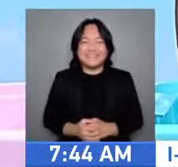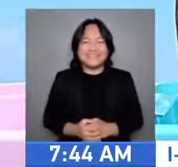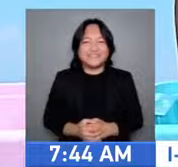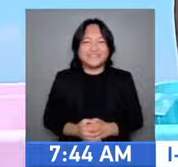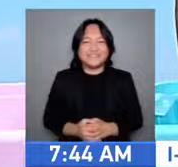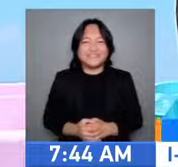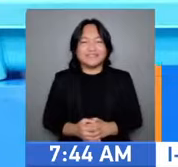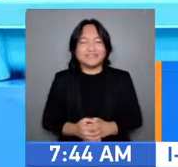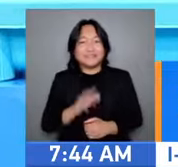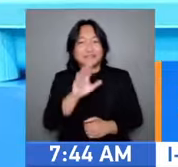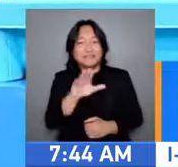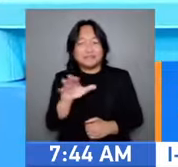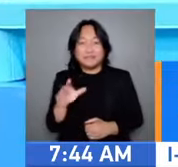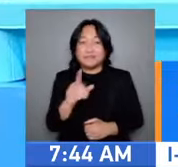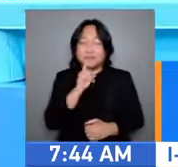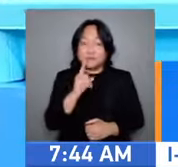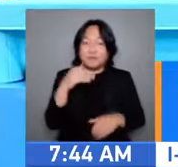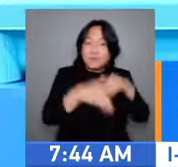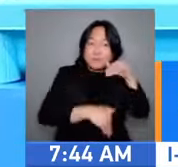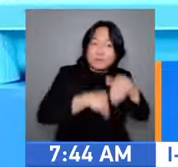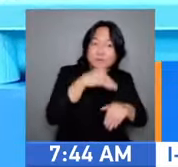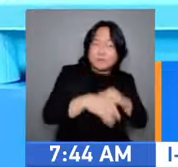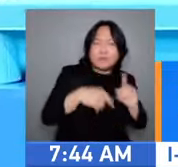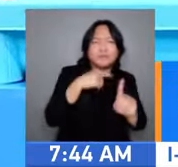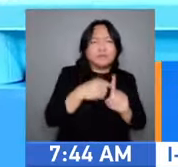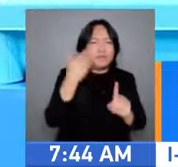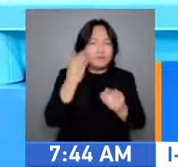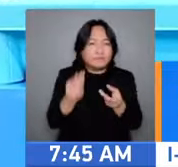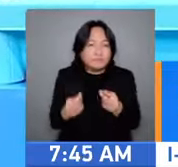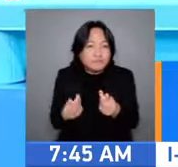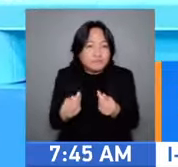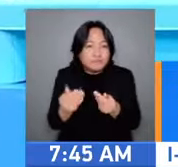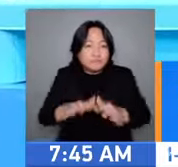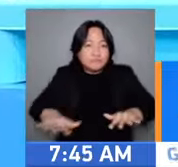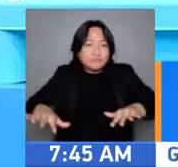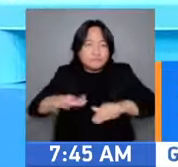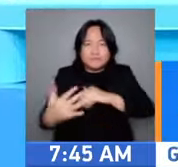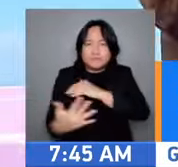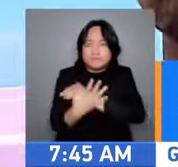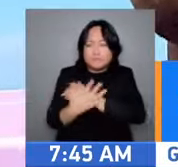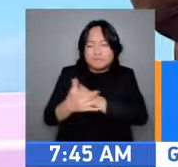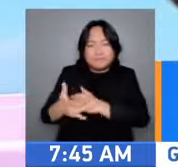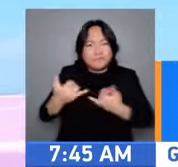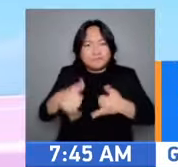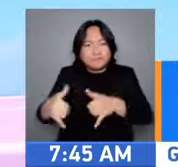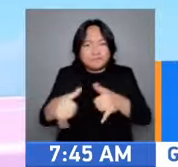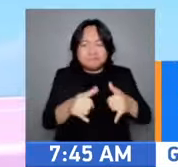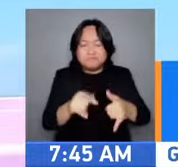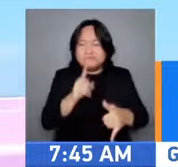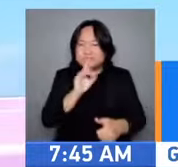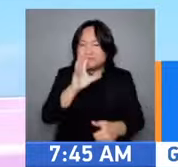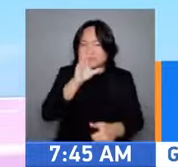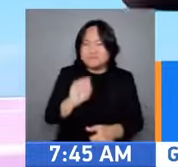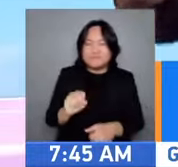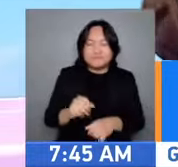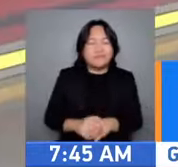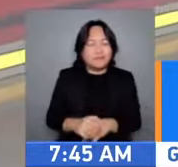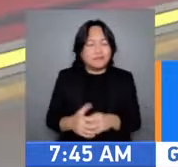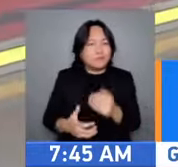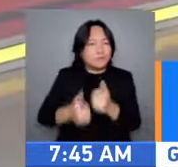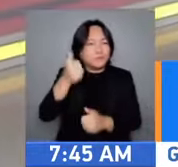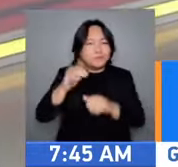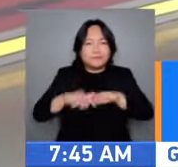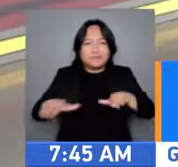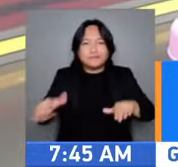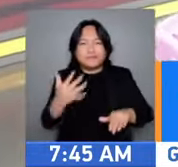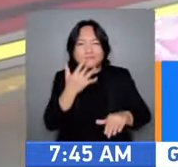syempre sarap din talaga maglaro ng buhangin sa beach, di ba? Nakakabata. True. Miss Susie, lalo na yung mga kids at heart dyan,